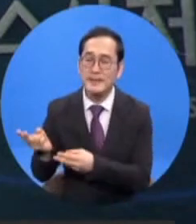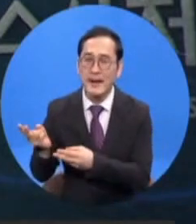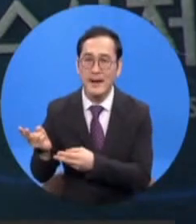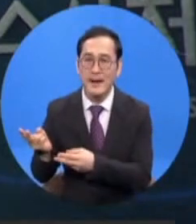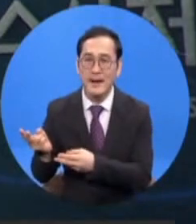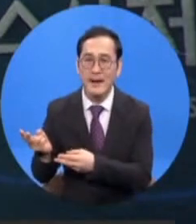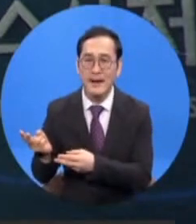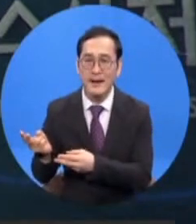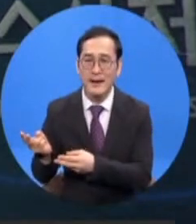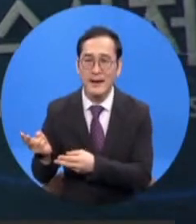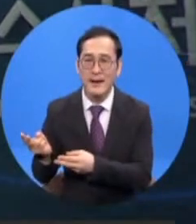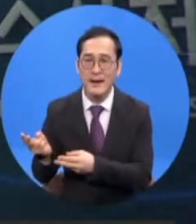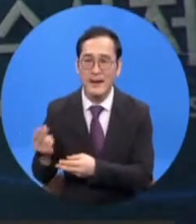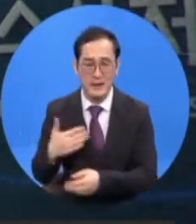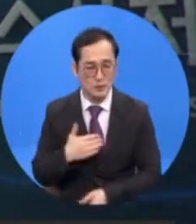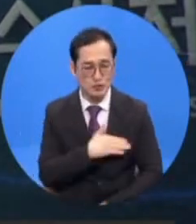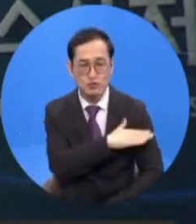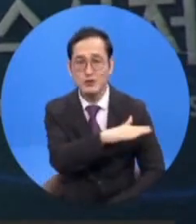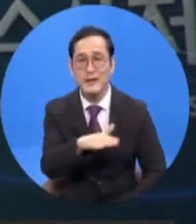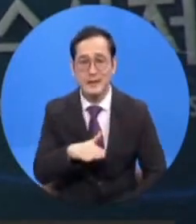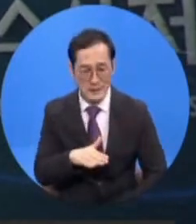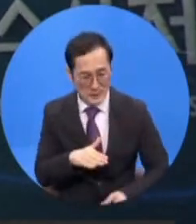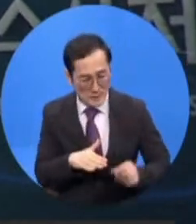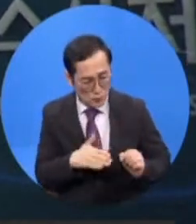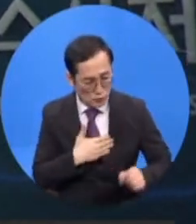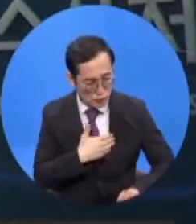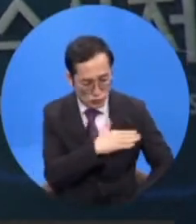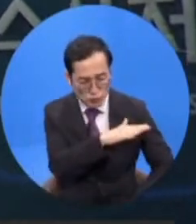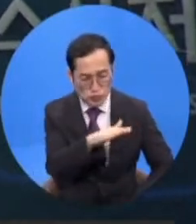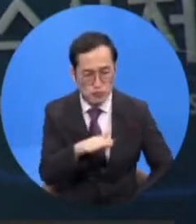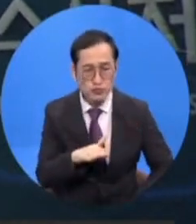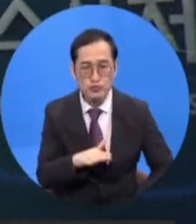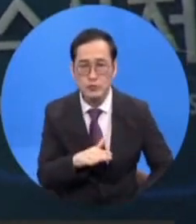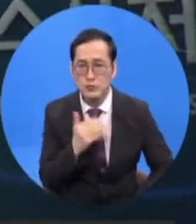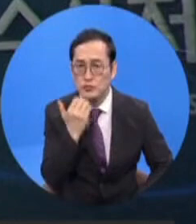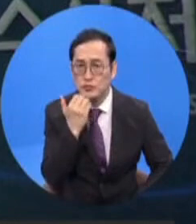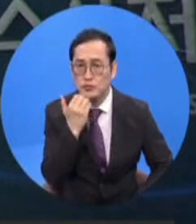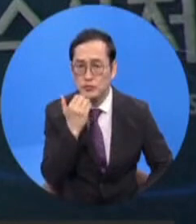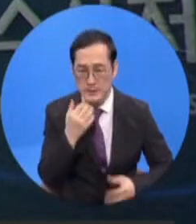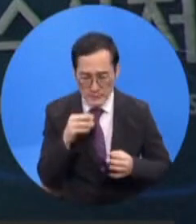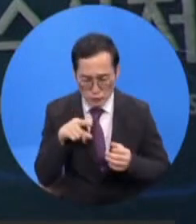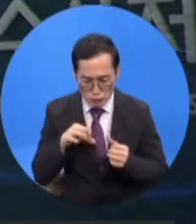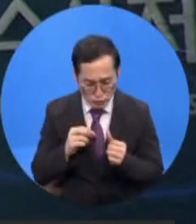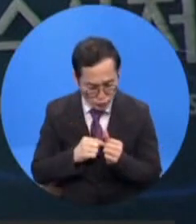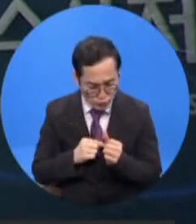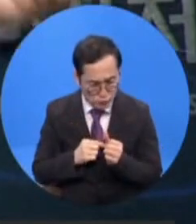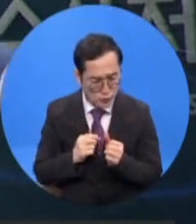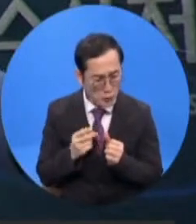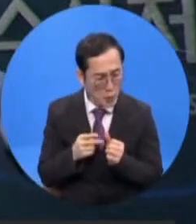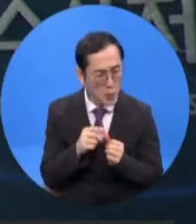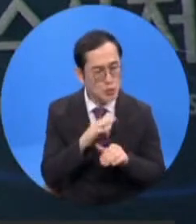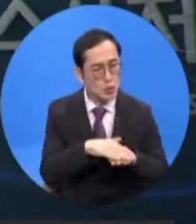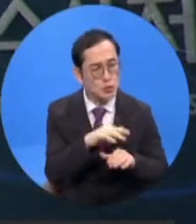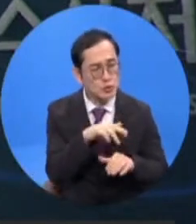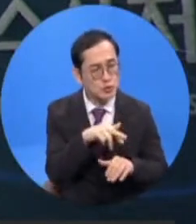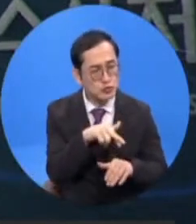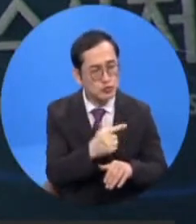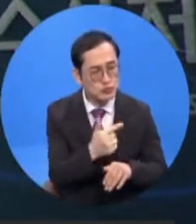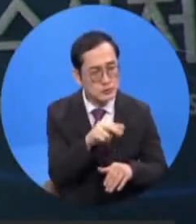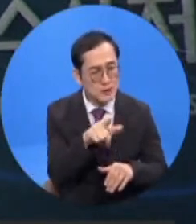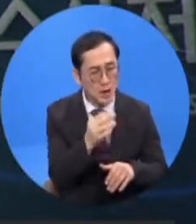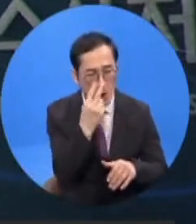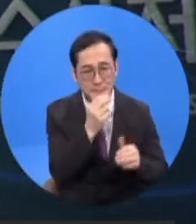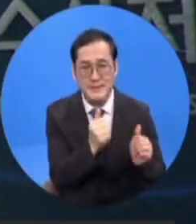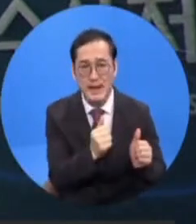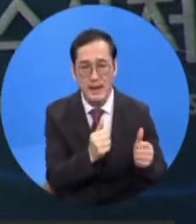지금 있다는 거 잖아요 근데 여기서 우리가 되게 중요한데 그 우리가 김 의원을 포함한 손 준성 광산이 아니냐가